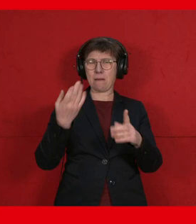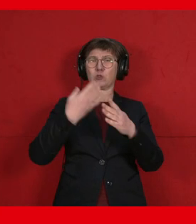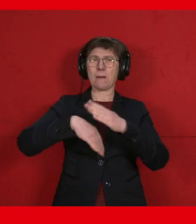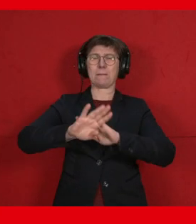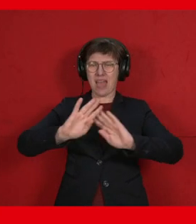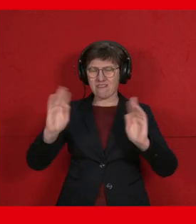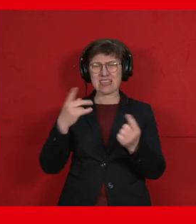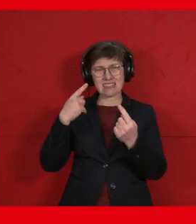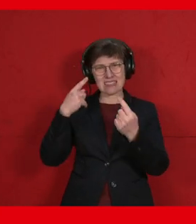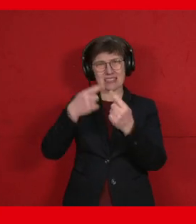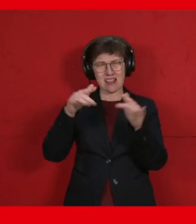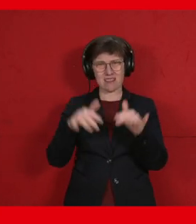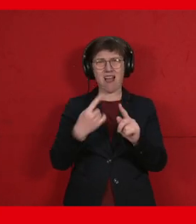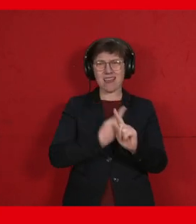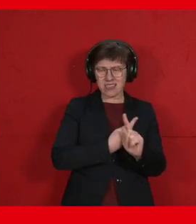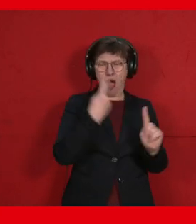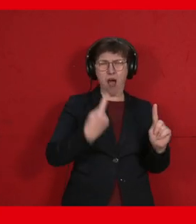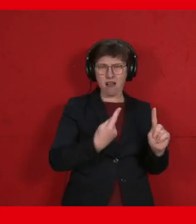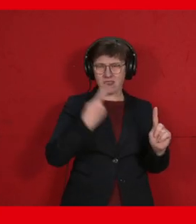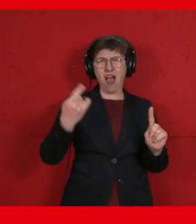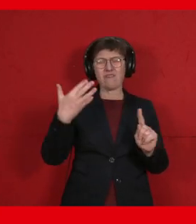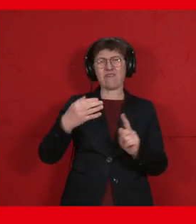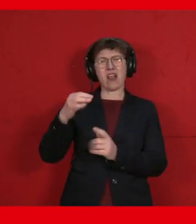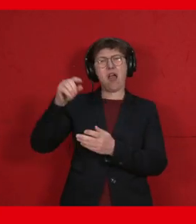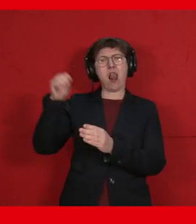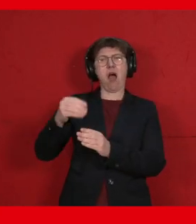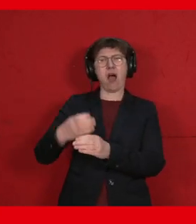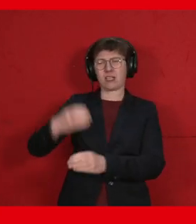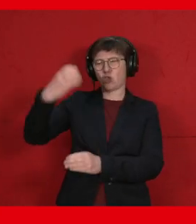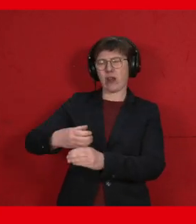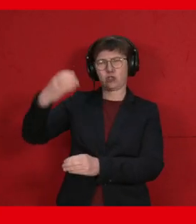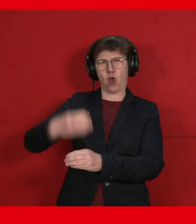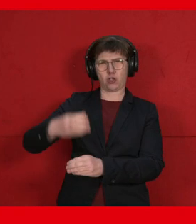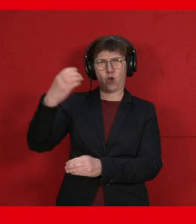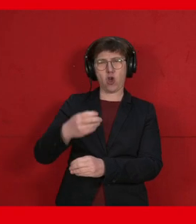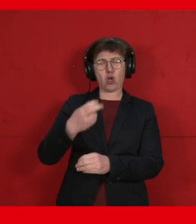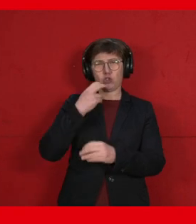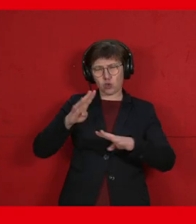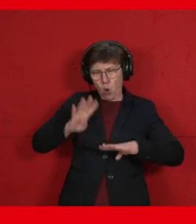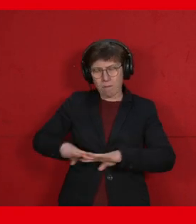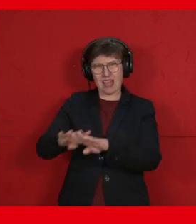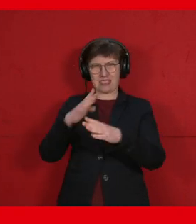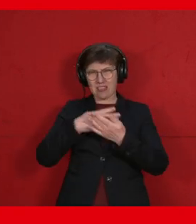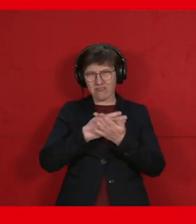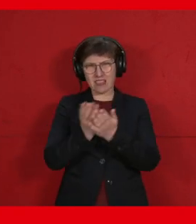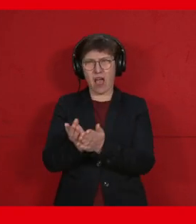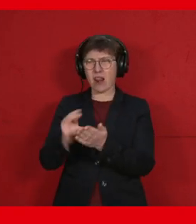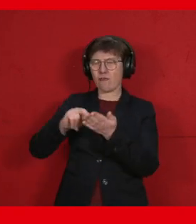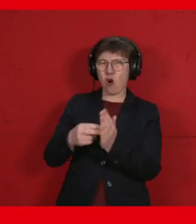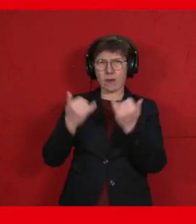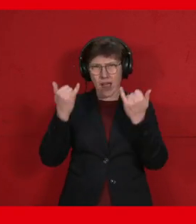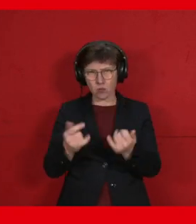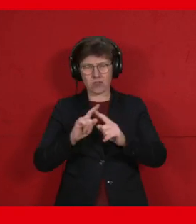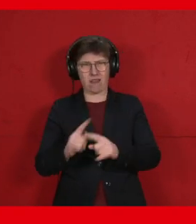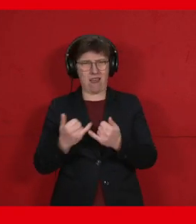richtig Ziele haben, in welchem Jahr will man wie viele Ladepunkte haben und ist unser Stromnetz, unser Verteilnetz vorbereitet, das